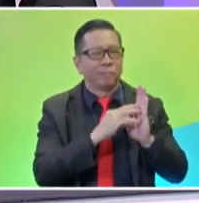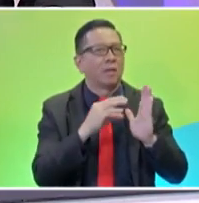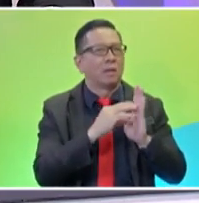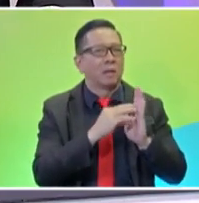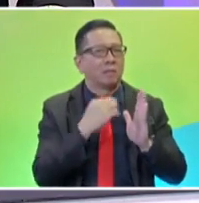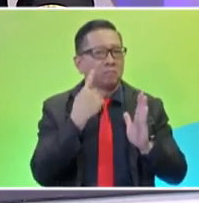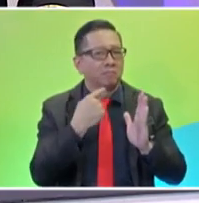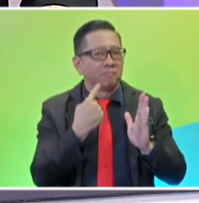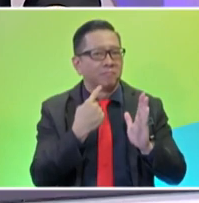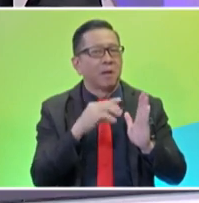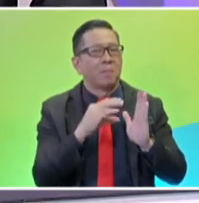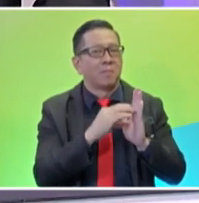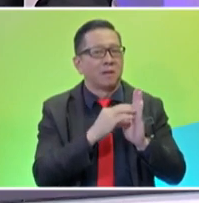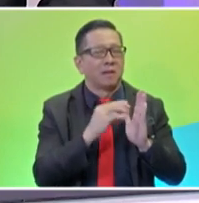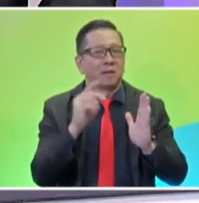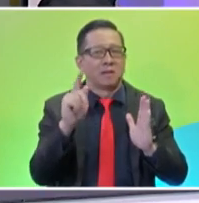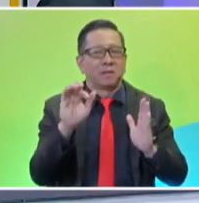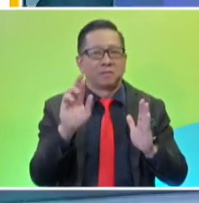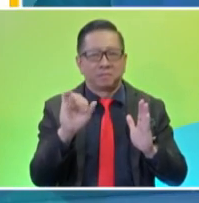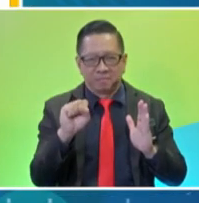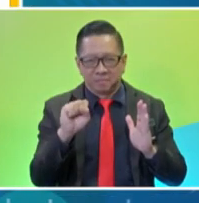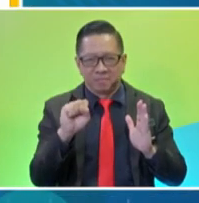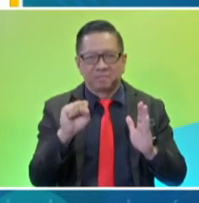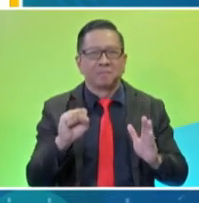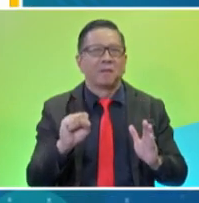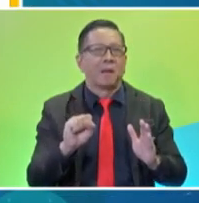petikan keris yang menyilau yaitu